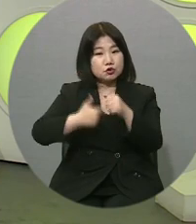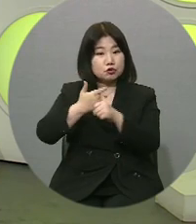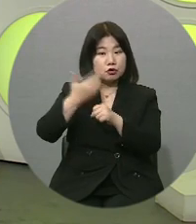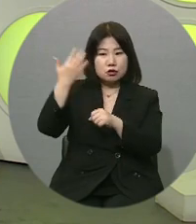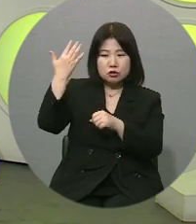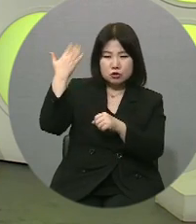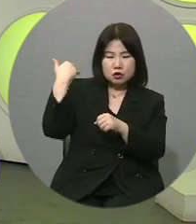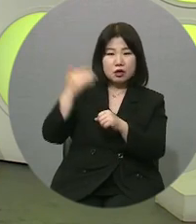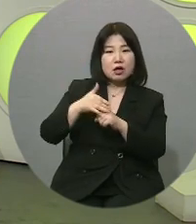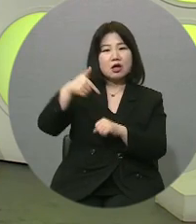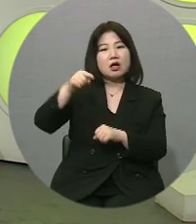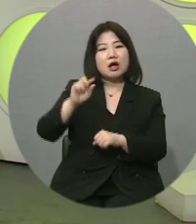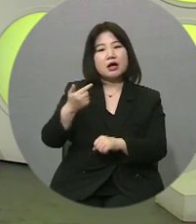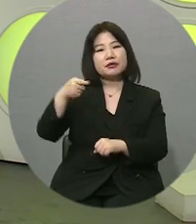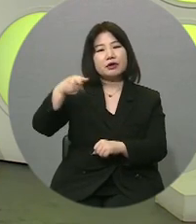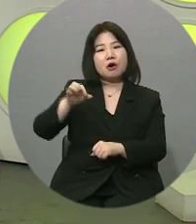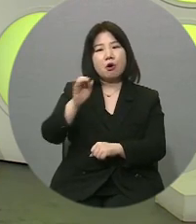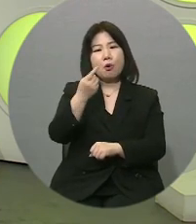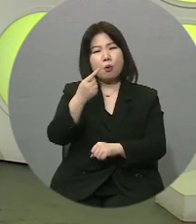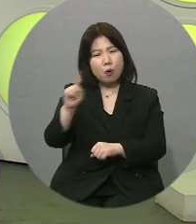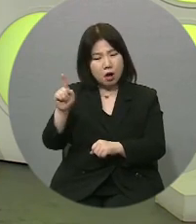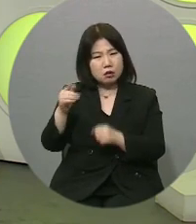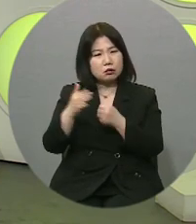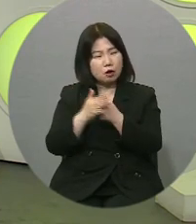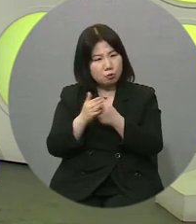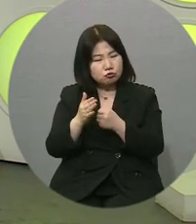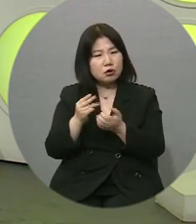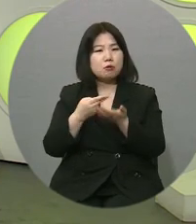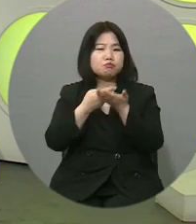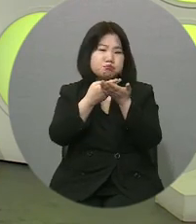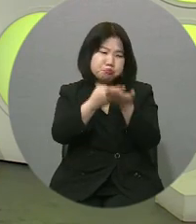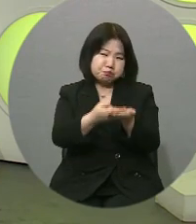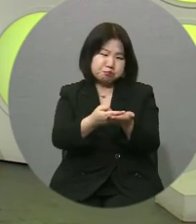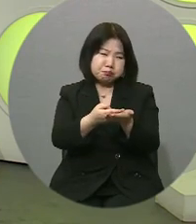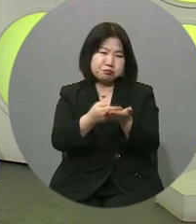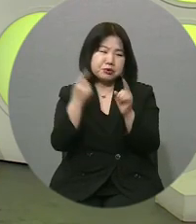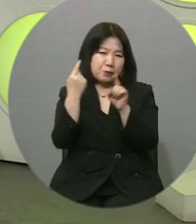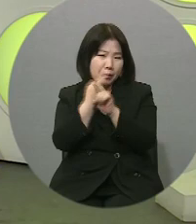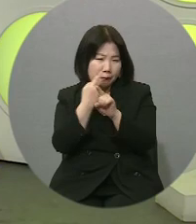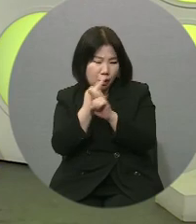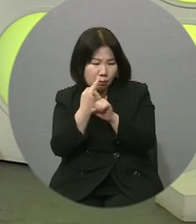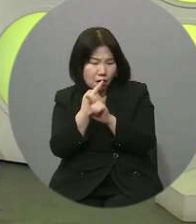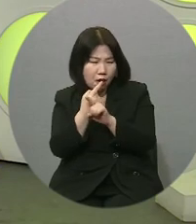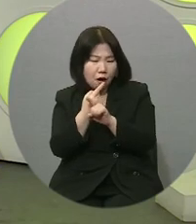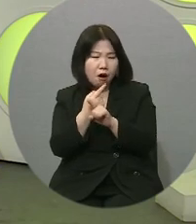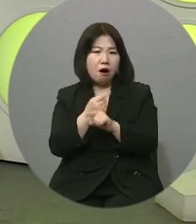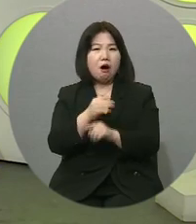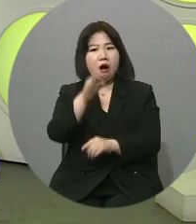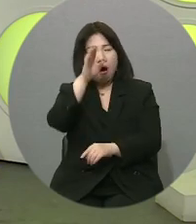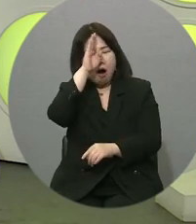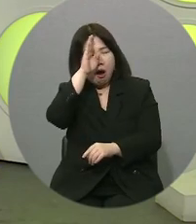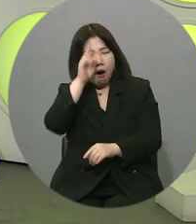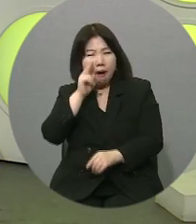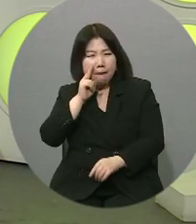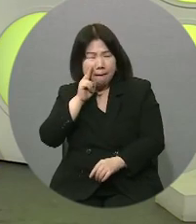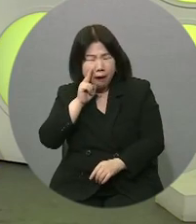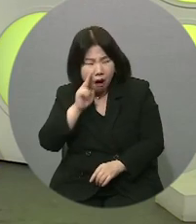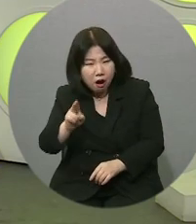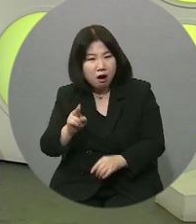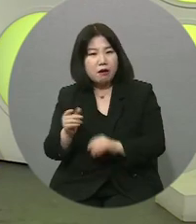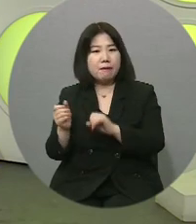간경화 진단을 받고 꾸준히 입원 치료를 받아왔지만 상태가 급격하게 악화가